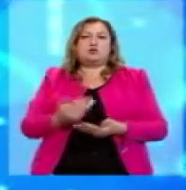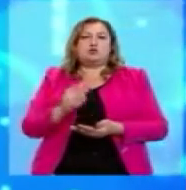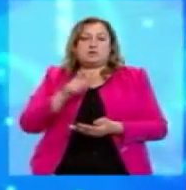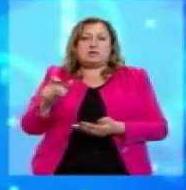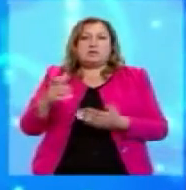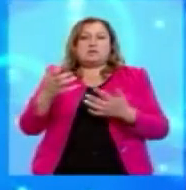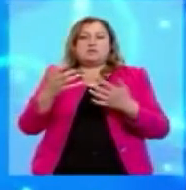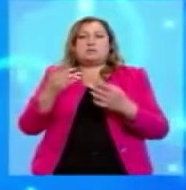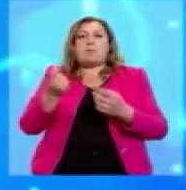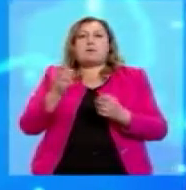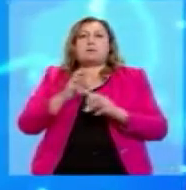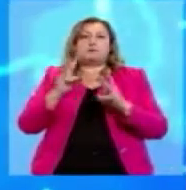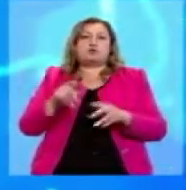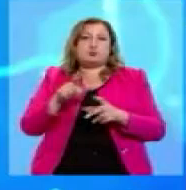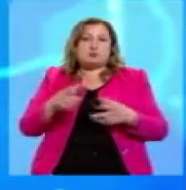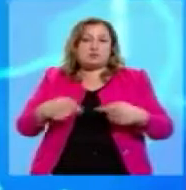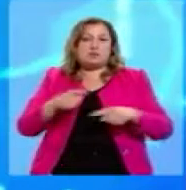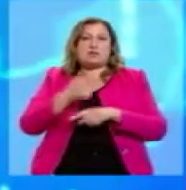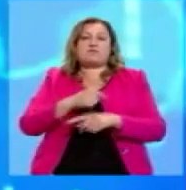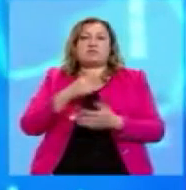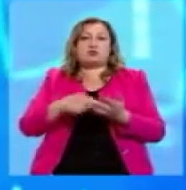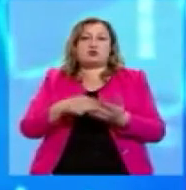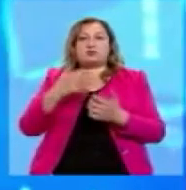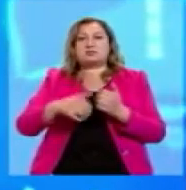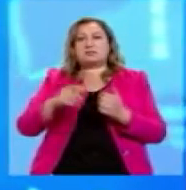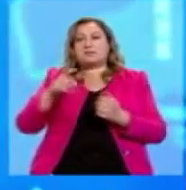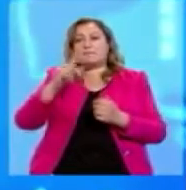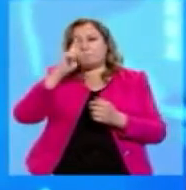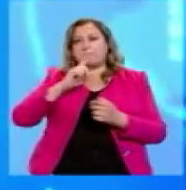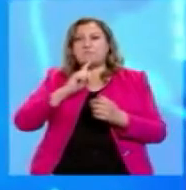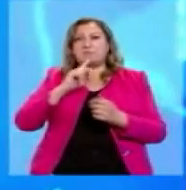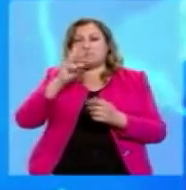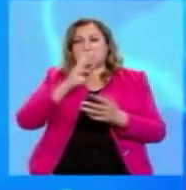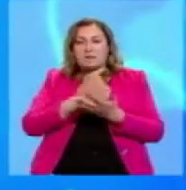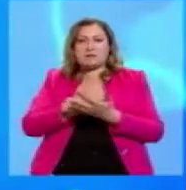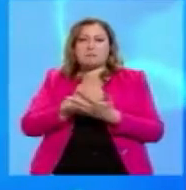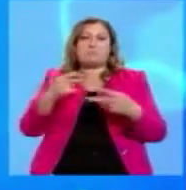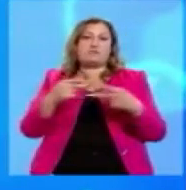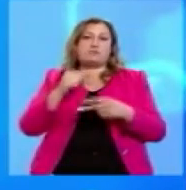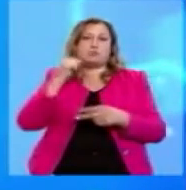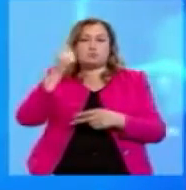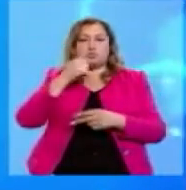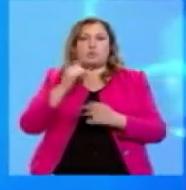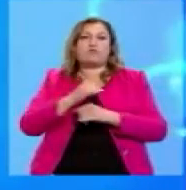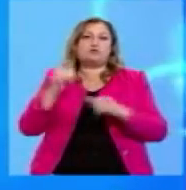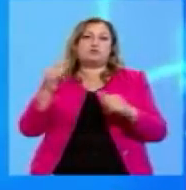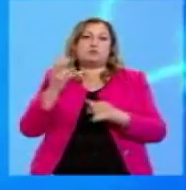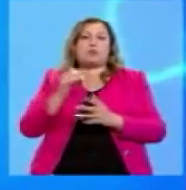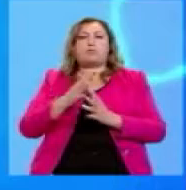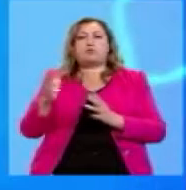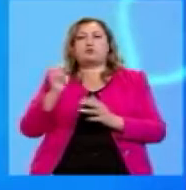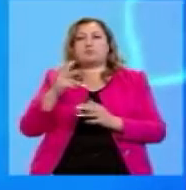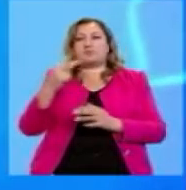жителей числом обеспеченных граждан – приоритетная задача. Среднемесячная заработная плата по сравнению с прошлым годом возросла на более